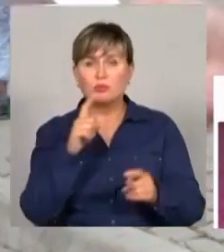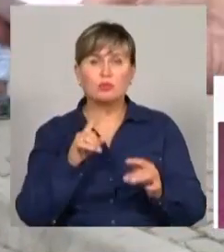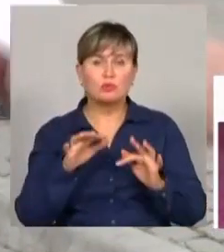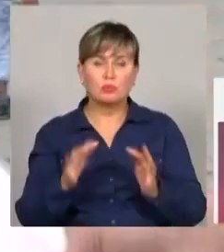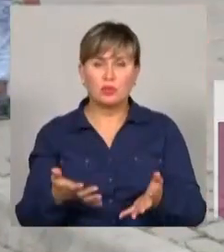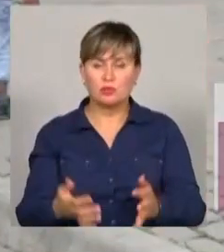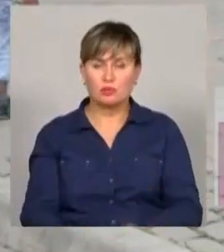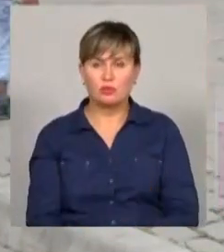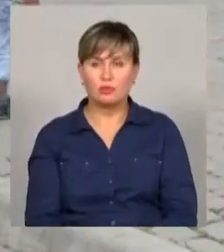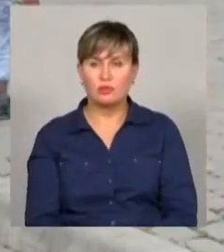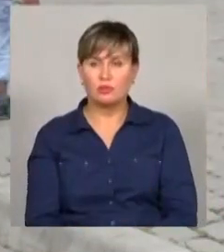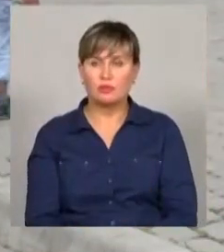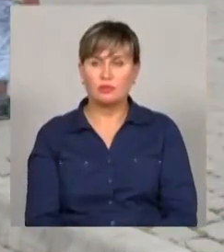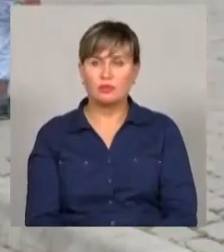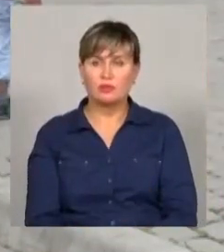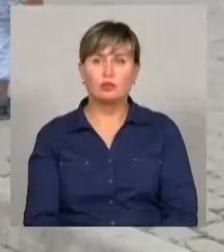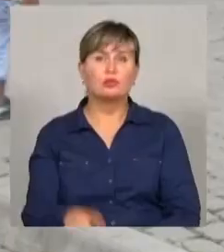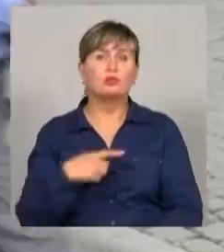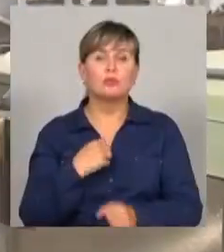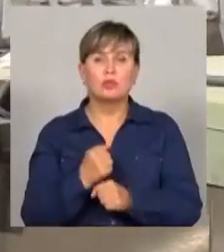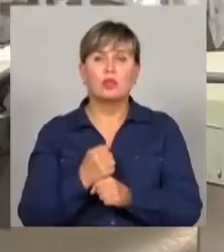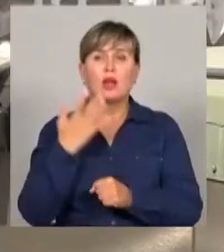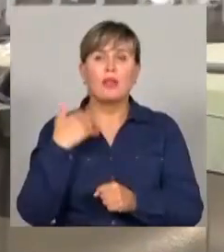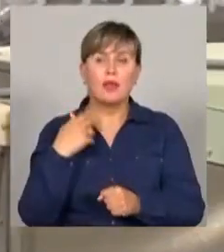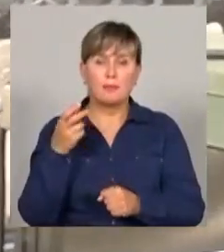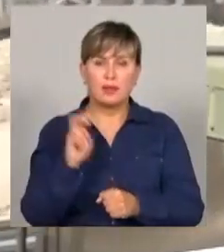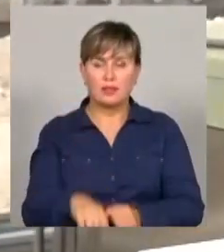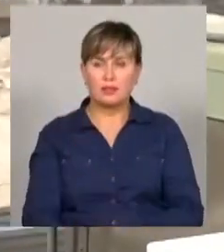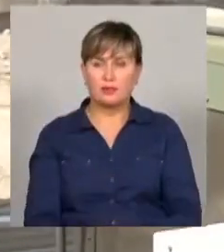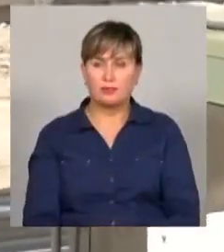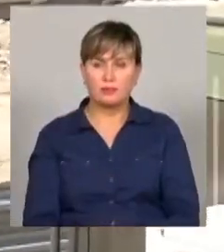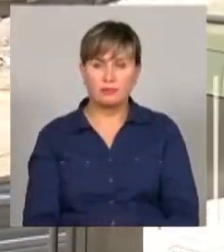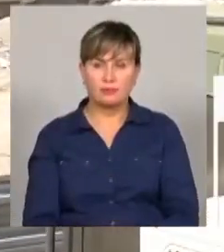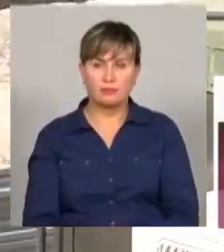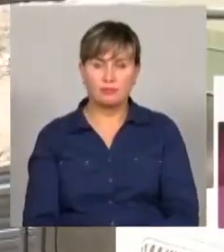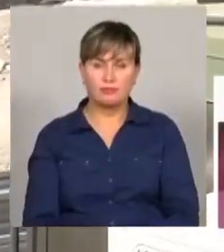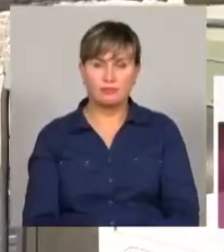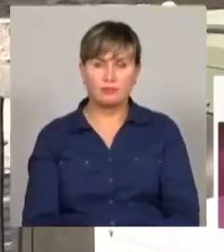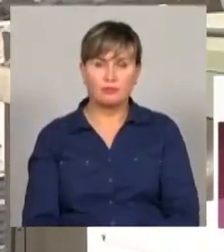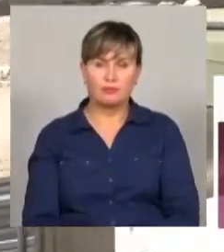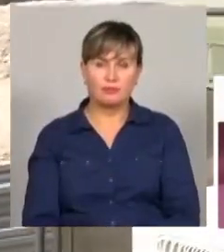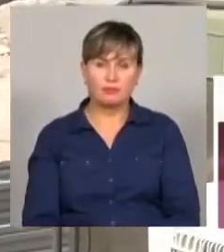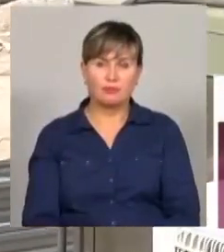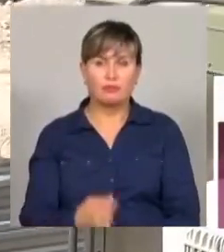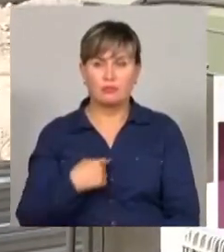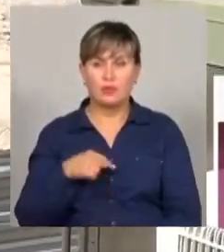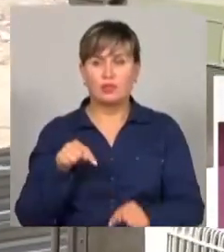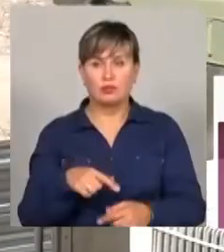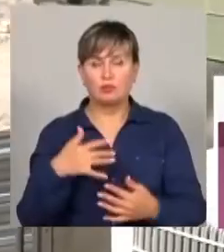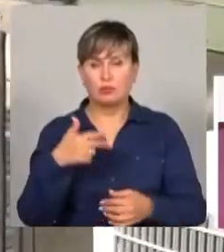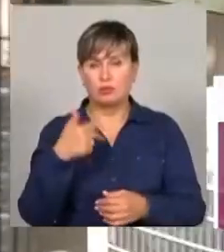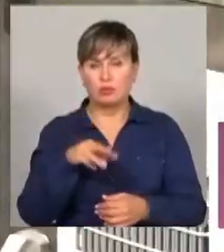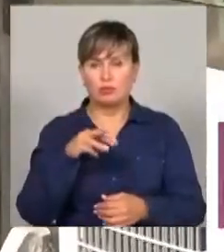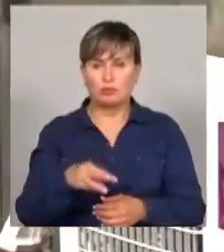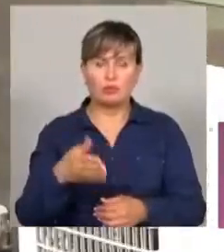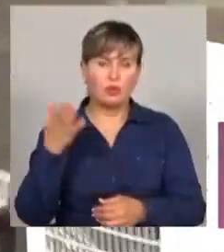происходит. То есть что мне сделать, когда прийти. 6 утра, да, здесь стою, где-то полчаса назад сказали,